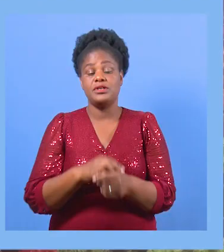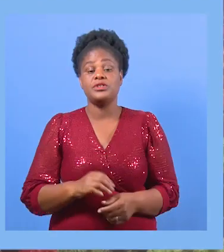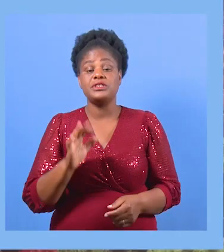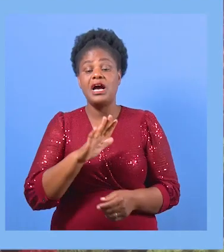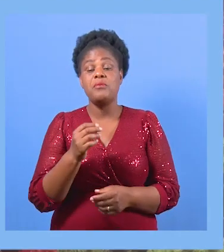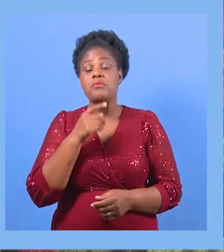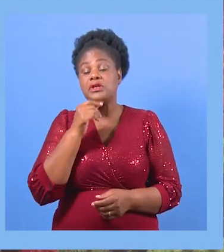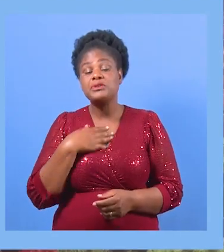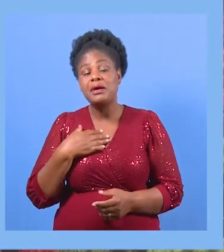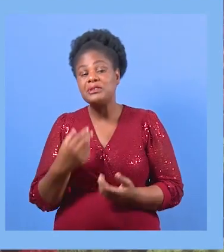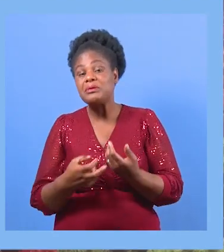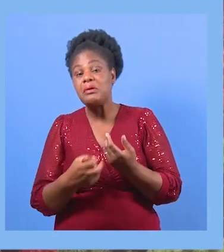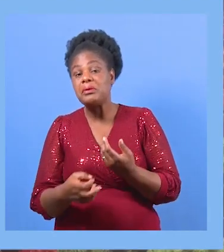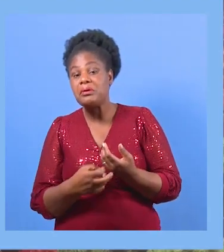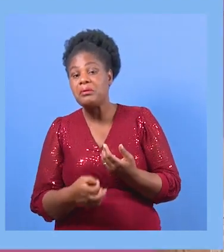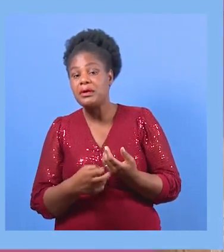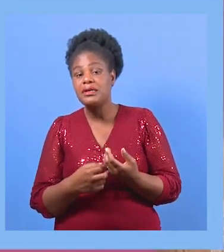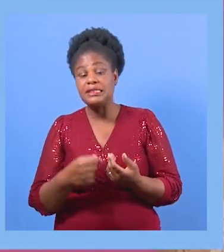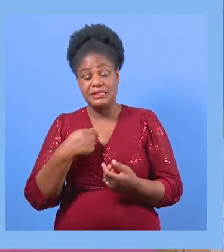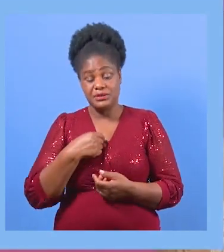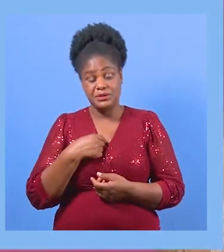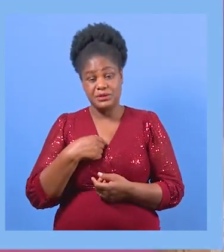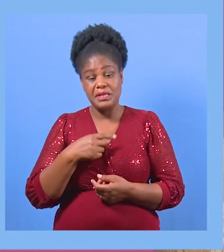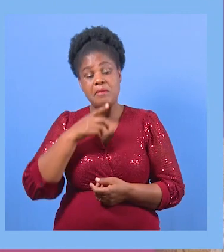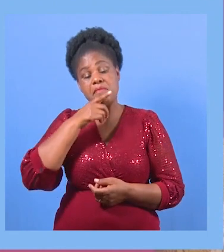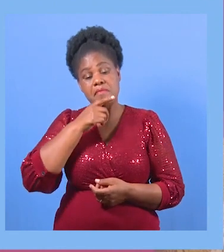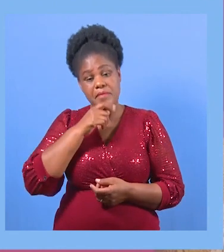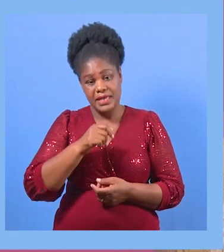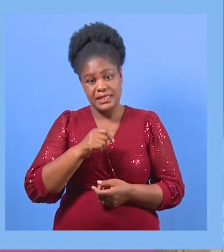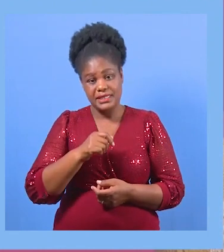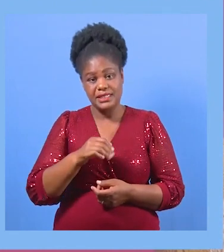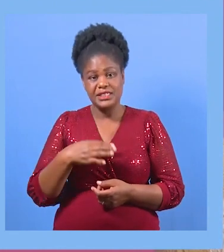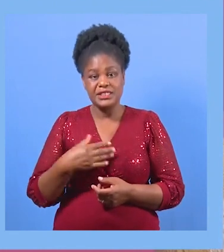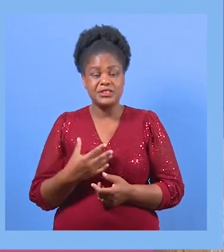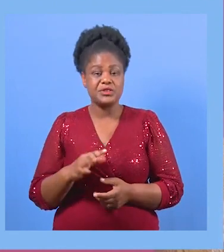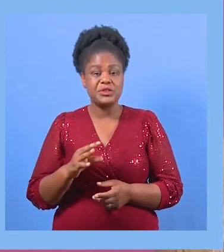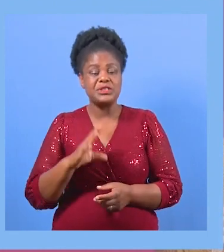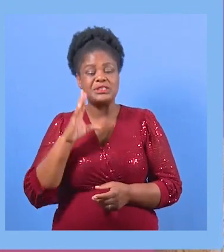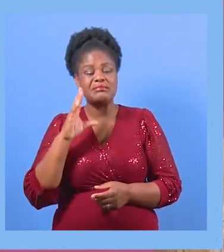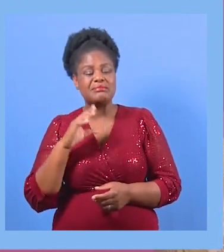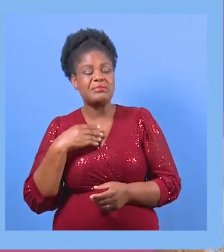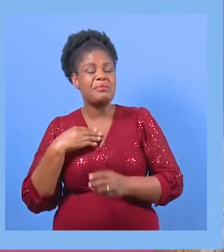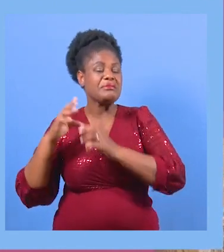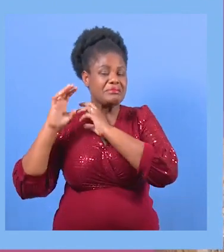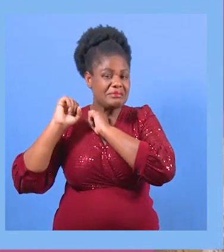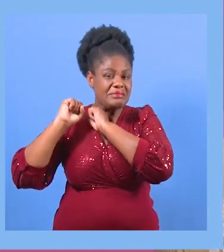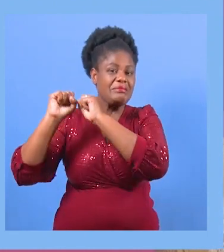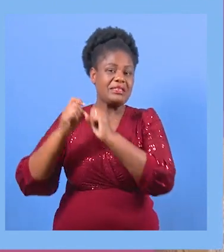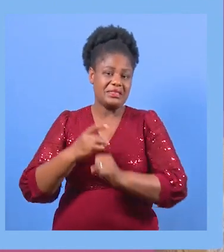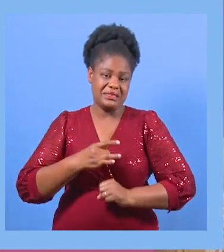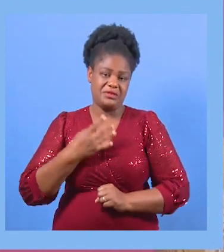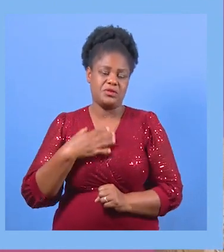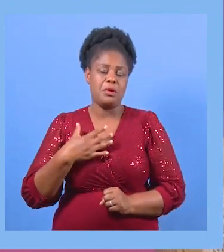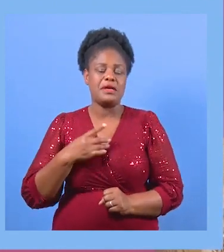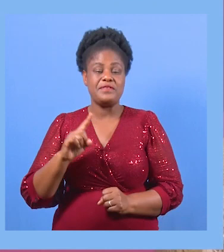vavateedzera. Saka tinenge tichingokurudzira isusu kuti isu sevanhurume, sezvo tirisu tiri kunyanyisa kutaura tichizviuraya, ngativei nenduramo